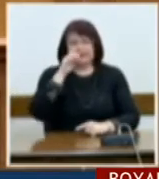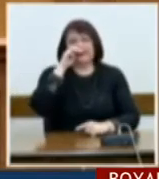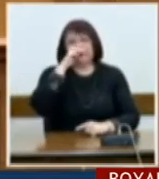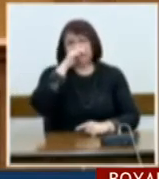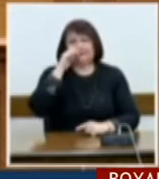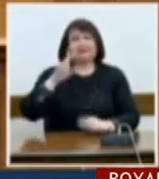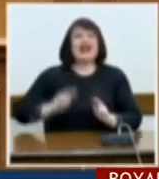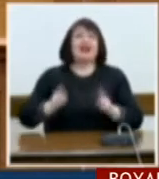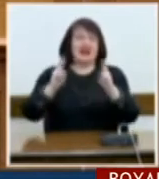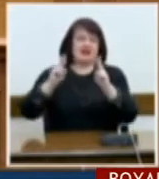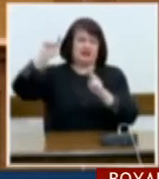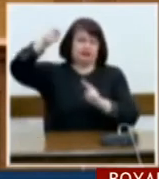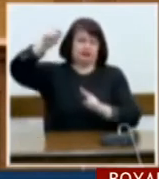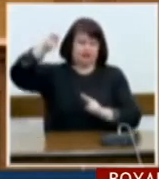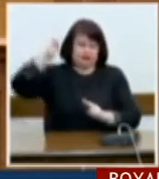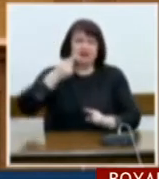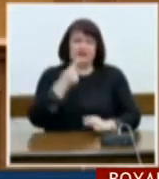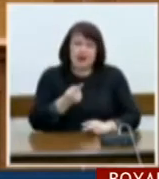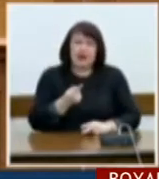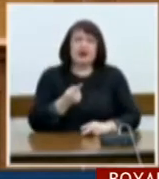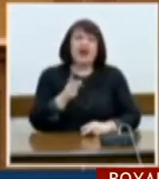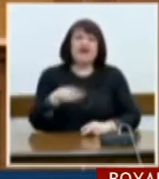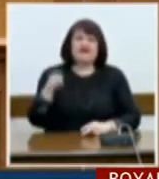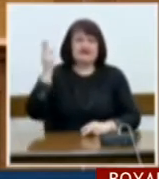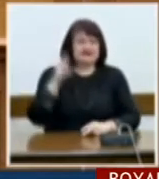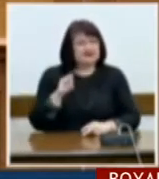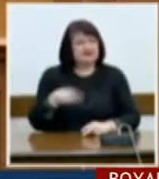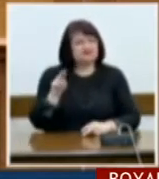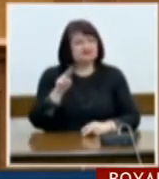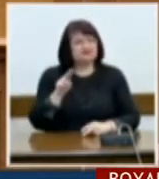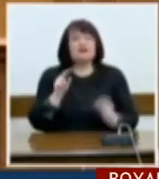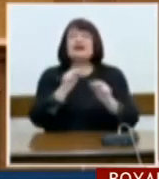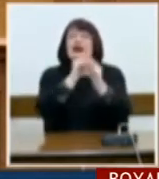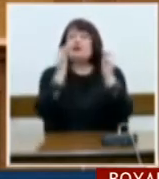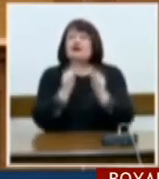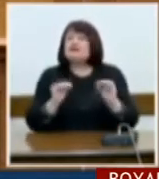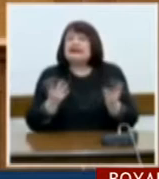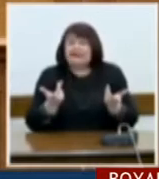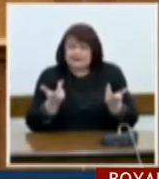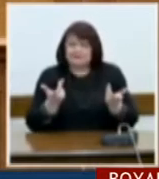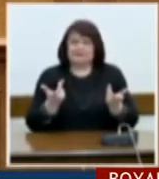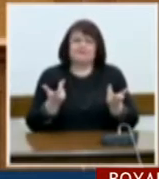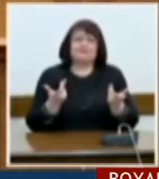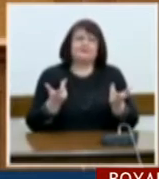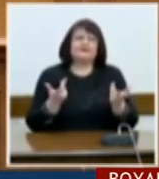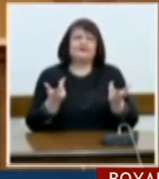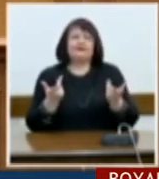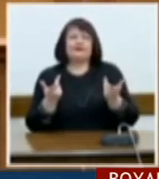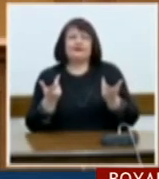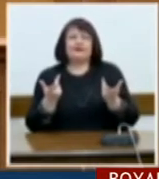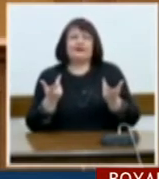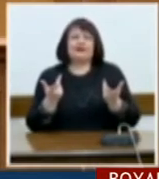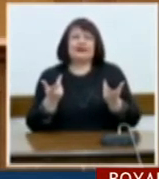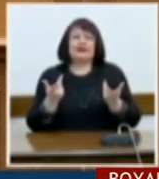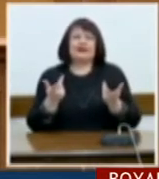ενέργειας, συνολικά, όπως σας είπα, είναι αποτέλεσμα μιας βασικής